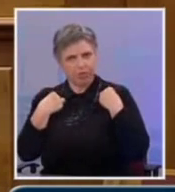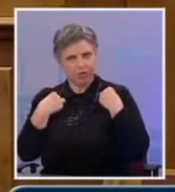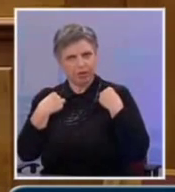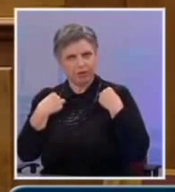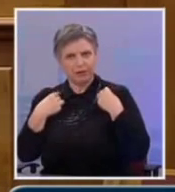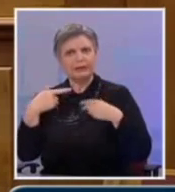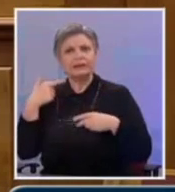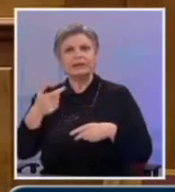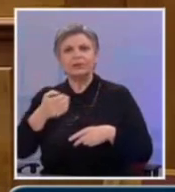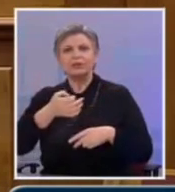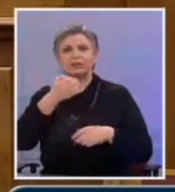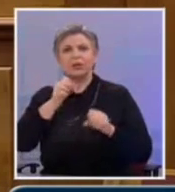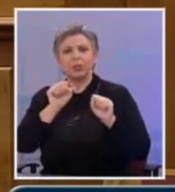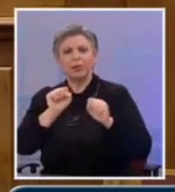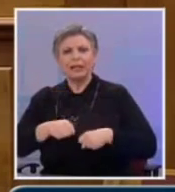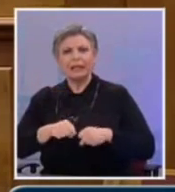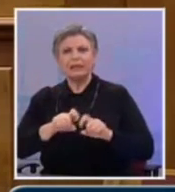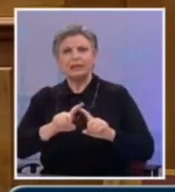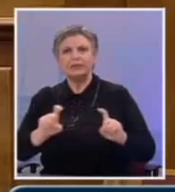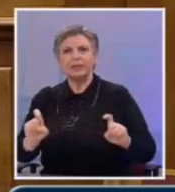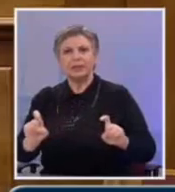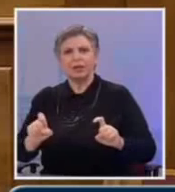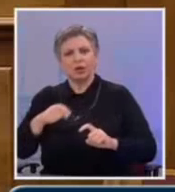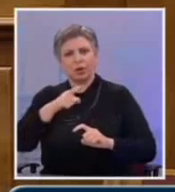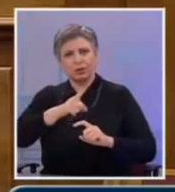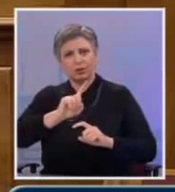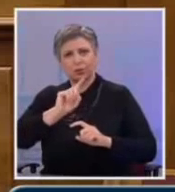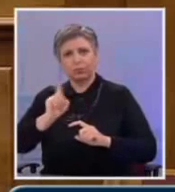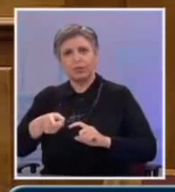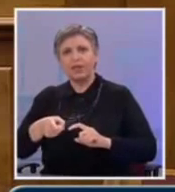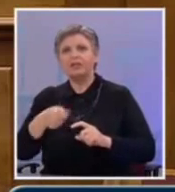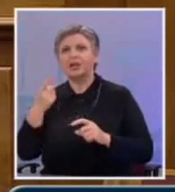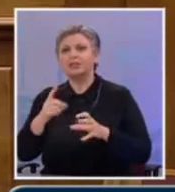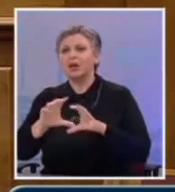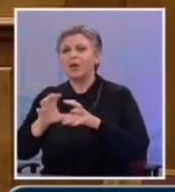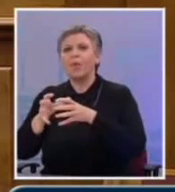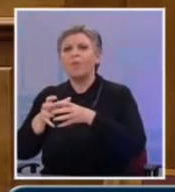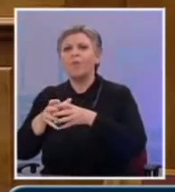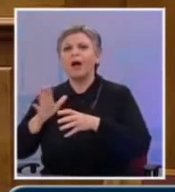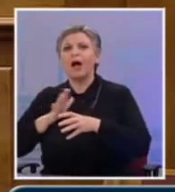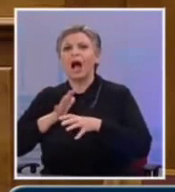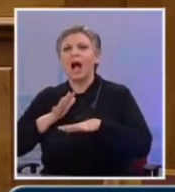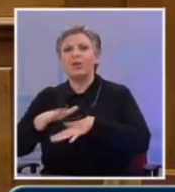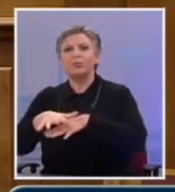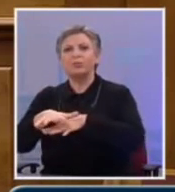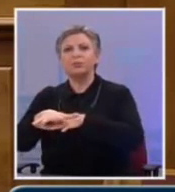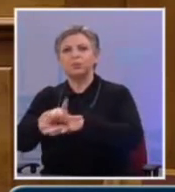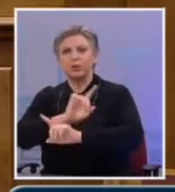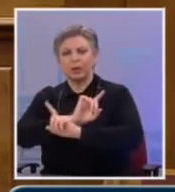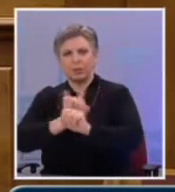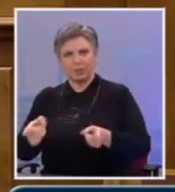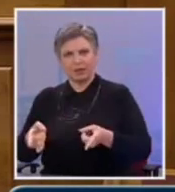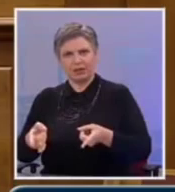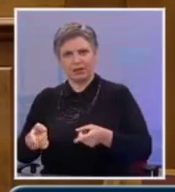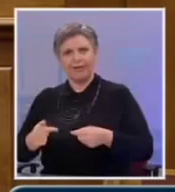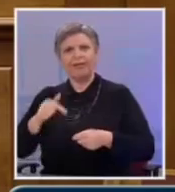στην απαγόρευση συναθρήσεων στην σε ένα κράτος καταστολής. Ένα κράτος που κάνει το λιοντάρι στον